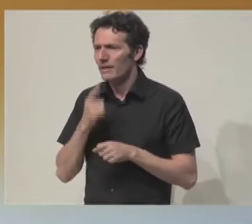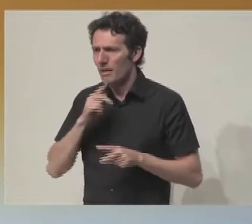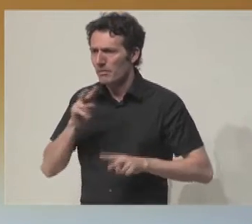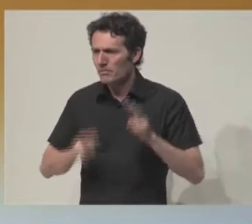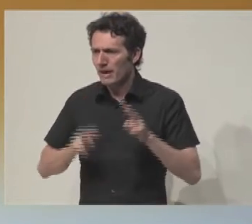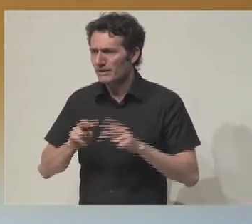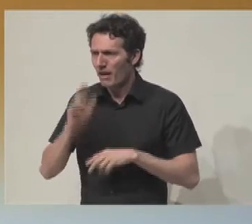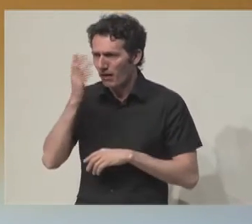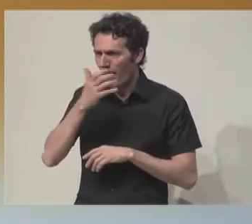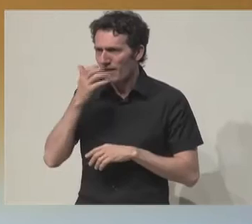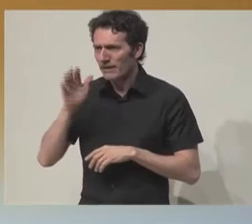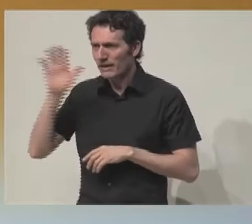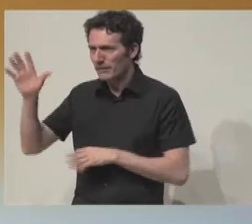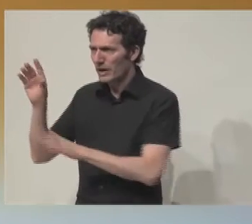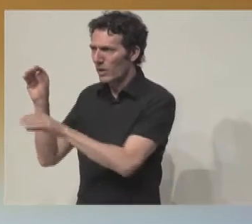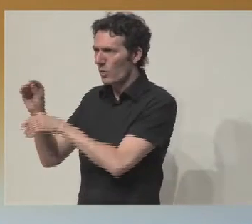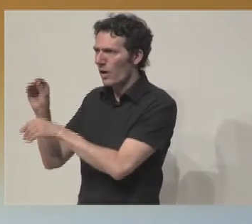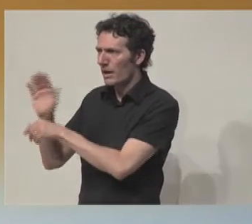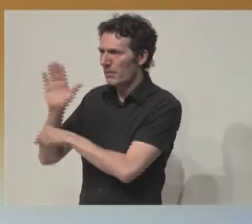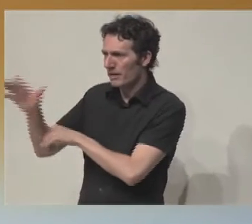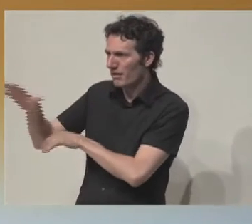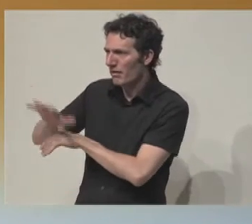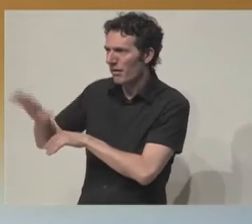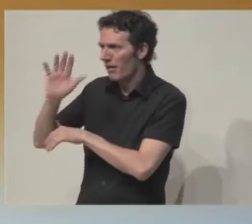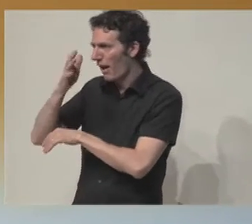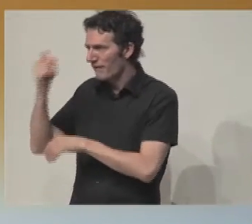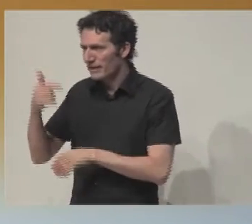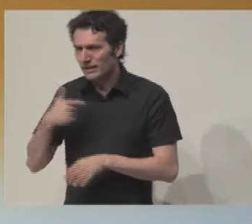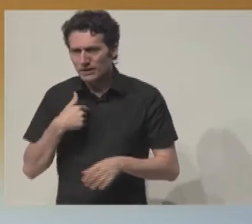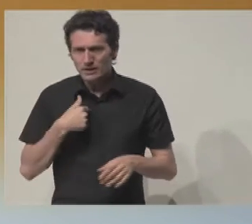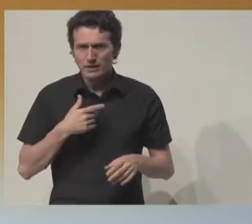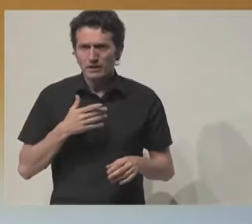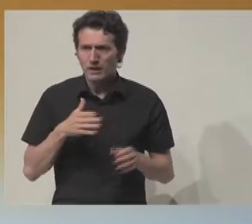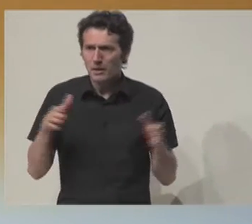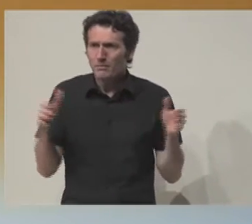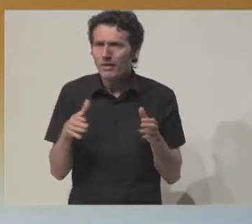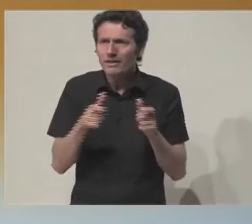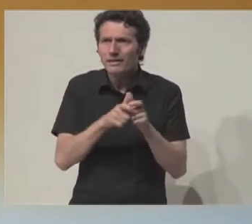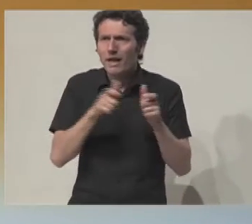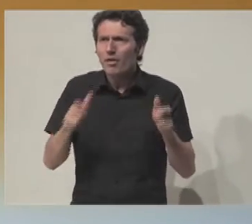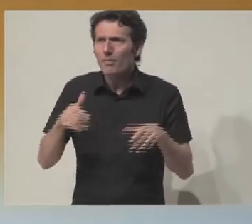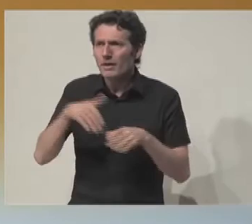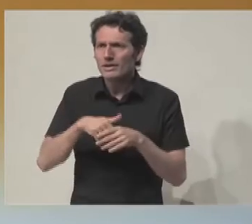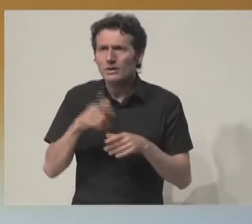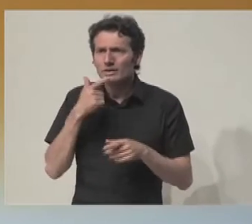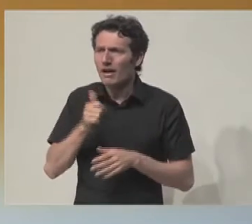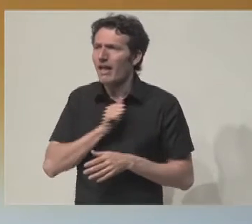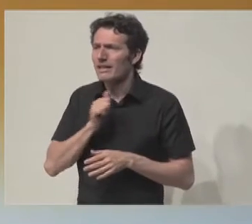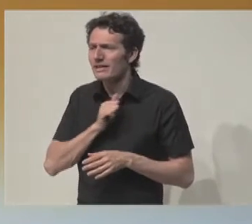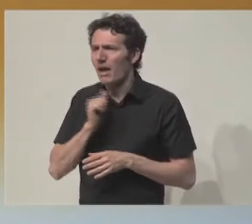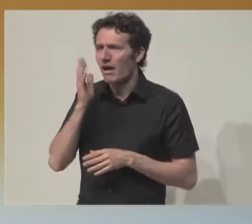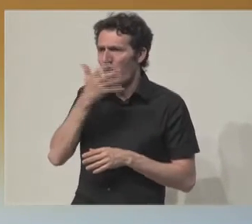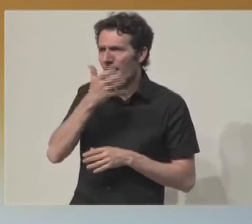africains nourrissent les consommateurs africains et que les petites industriels et artisans africains et type